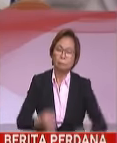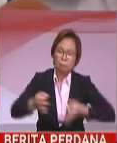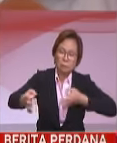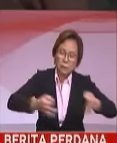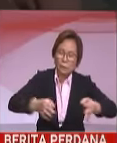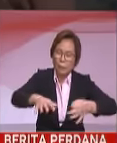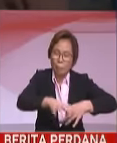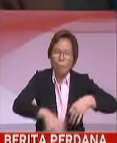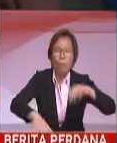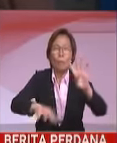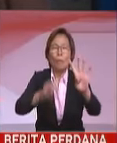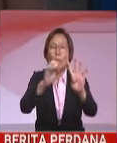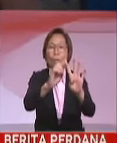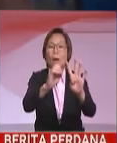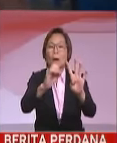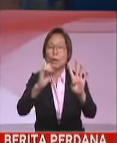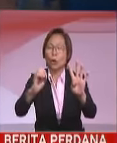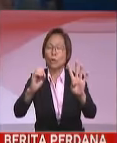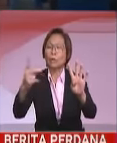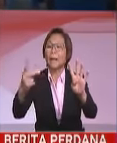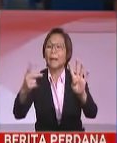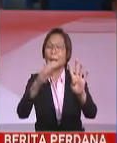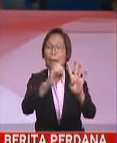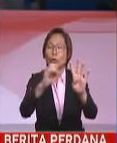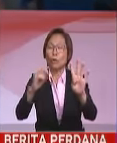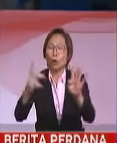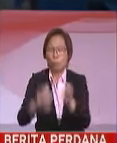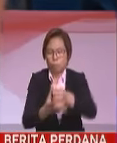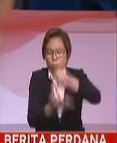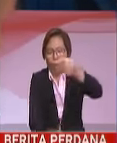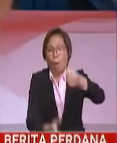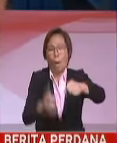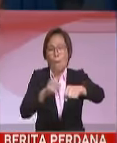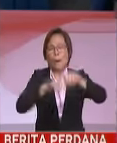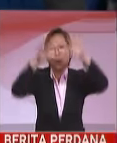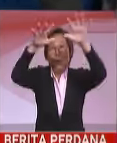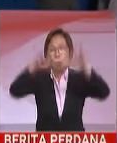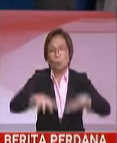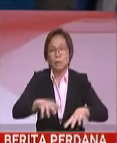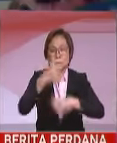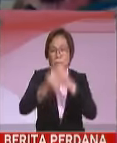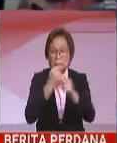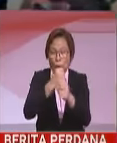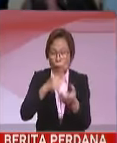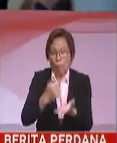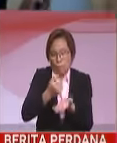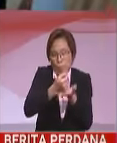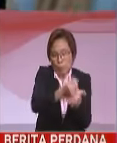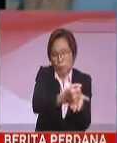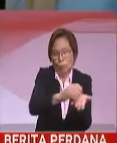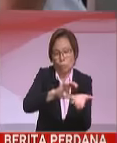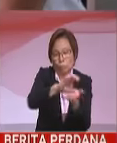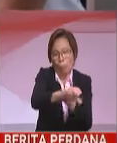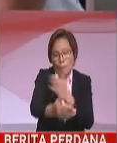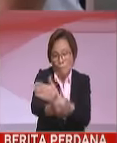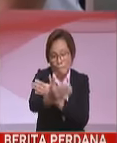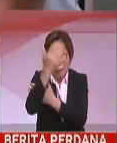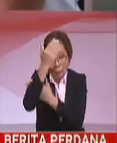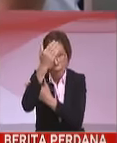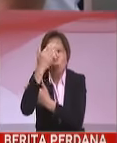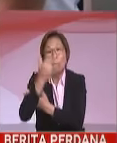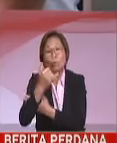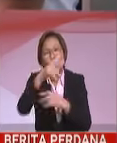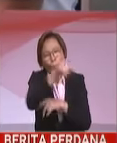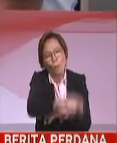Jelasnya, kira-kira RM400,000 diperuntuk untuk bantuan musim tengkujuh tahun ini. Bantuan yang diagihkan pagi tadi adalah